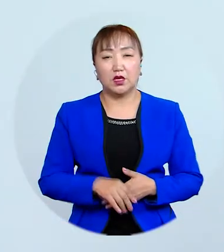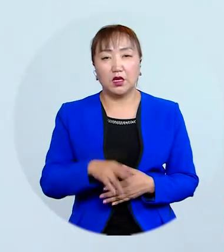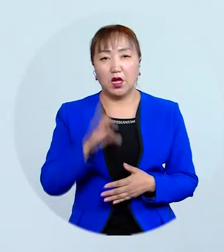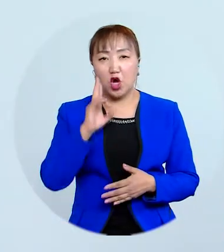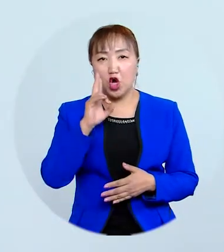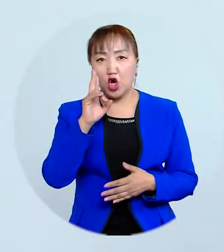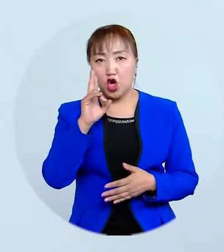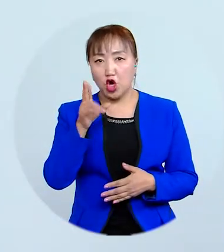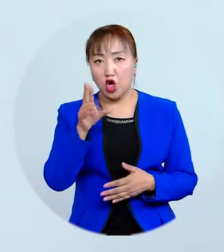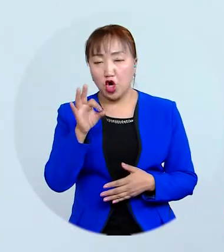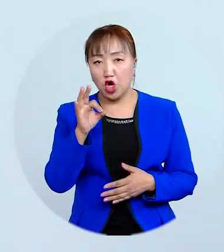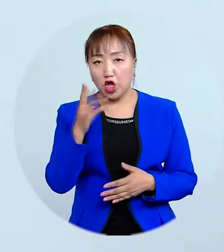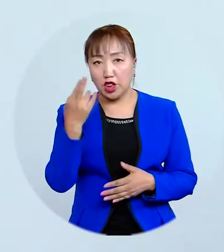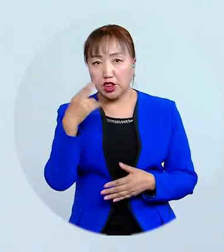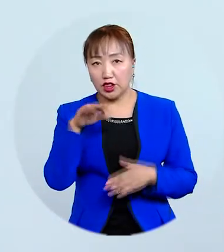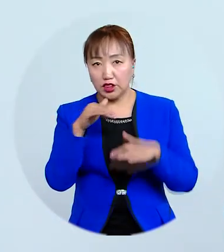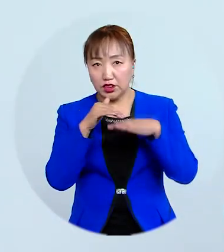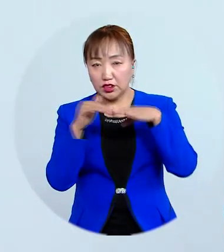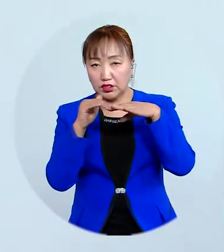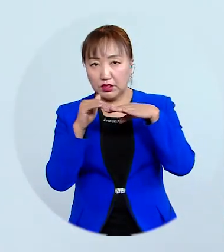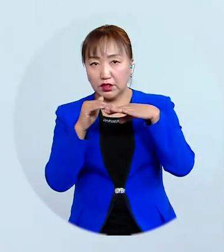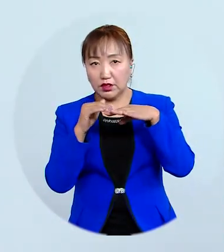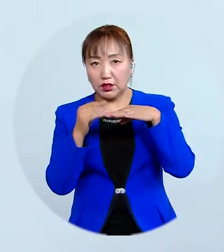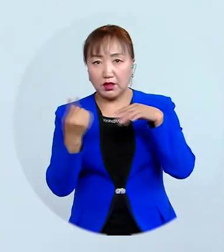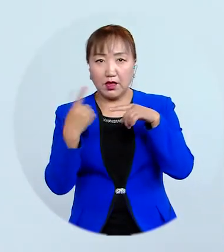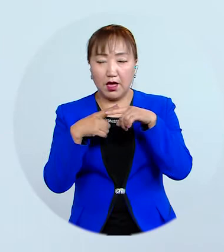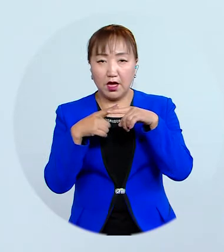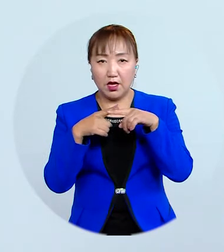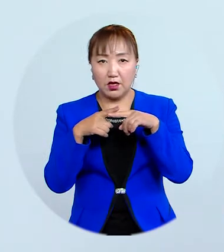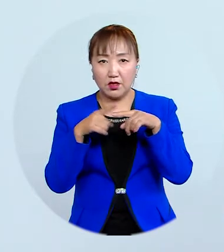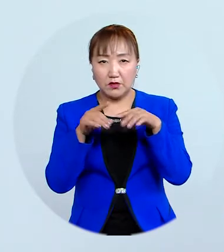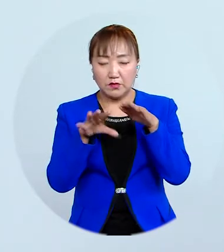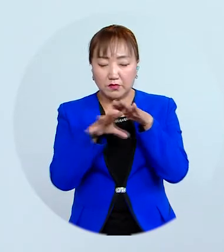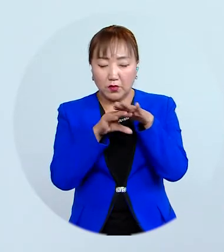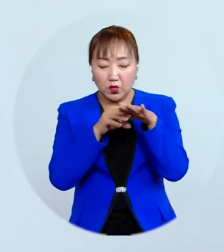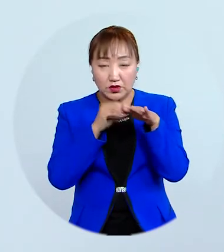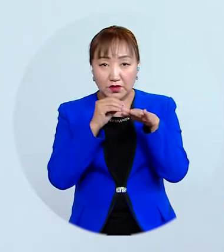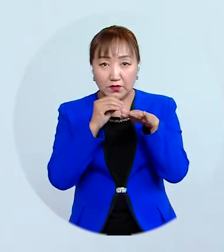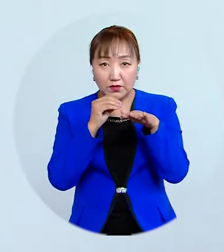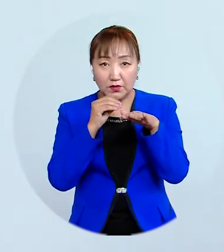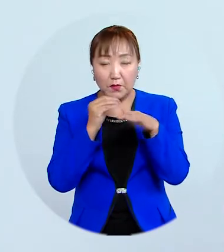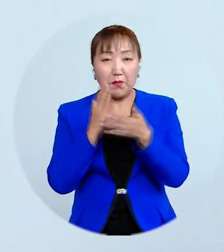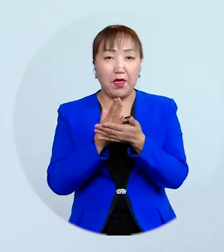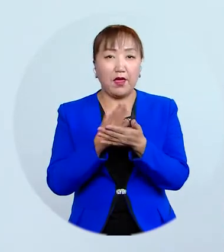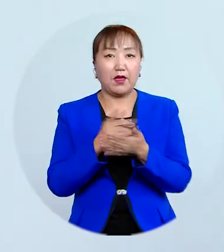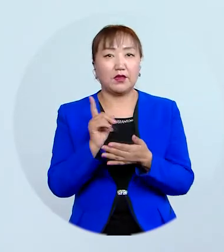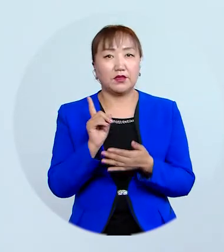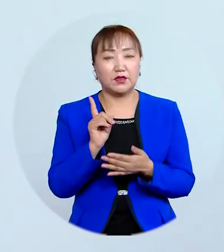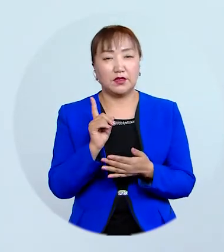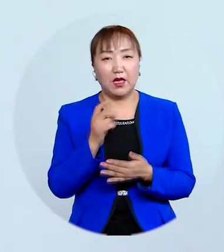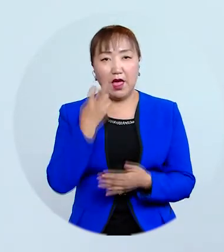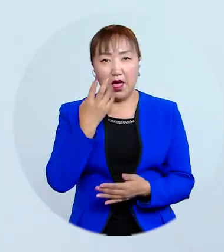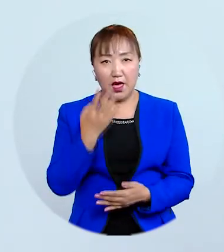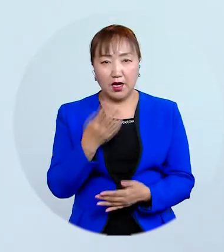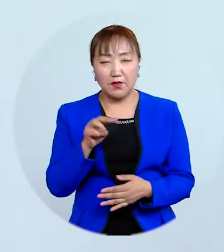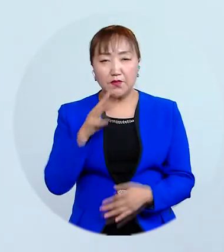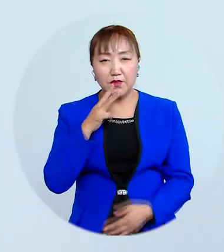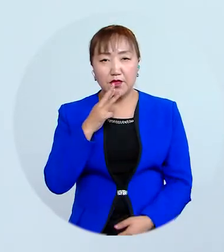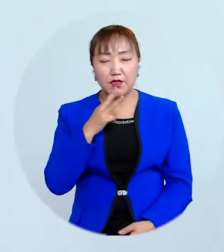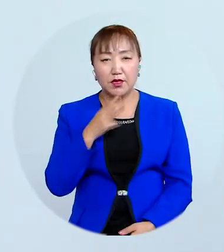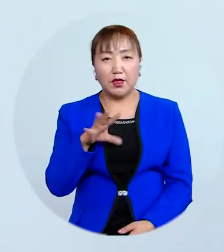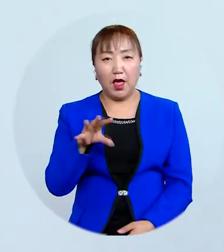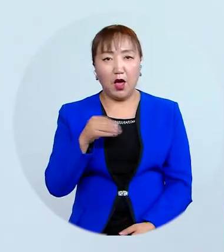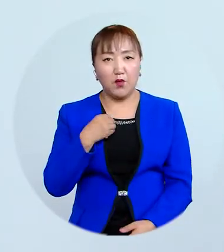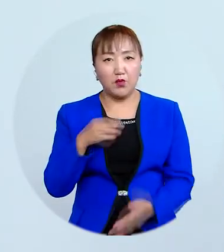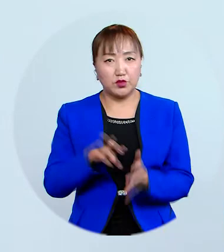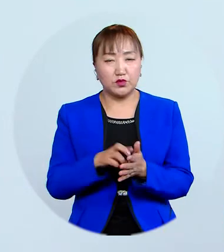дээр давхар ийм хавцсан шиг ийм одоо код хуулж авдаг зүйлийг бол тавьсан байж байгаа. Тэгэхээр энэ дээр бас таны одоо мэдээллийг бас